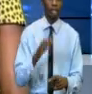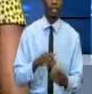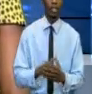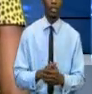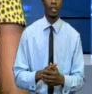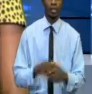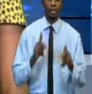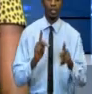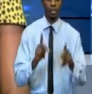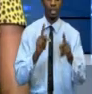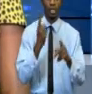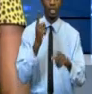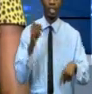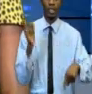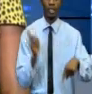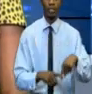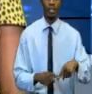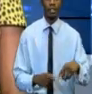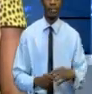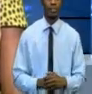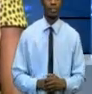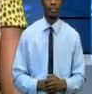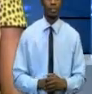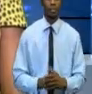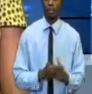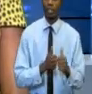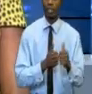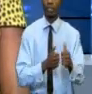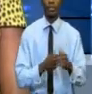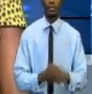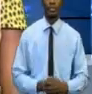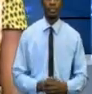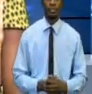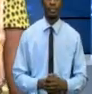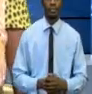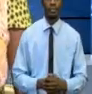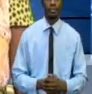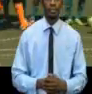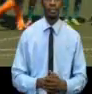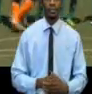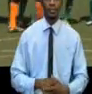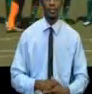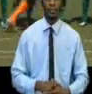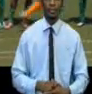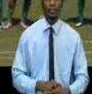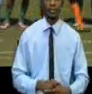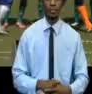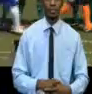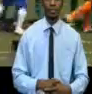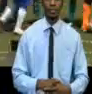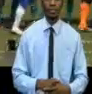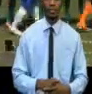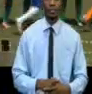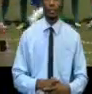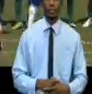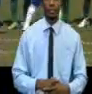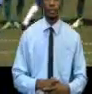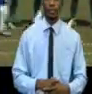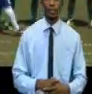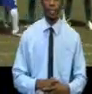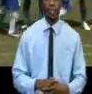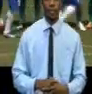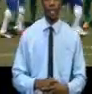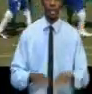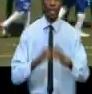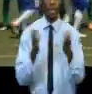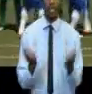championnat national de football. Orphée David Kininga et Séverin Katomba. L'attaque du Cercle Sportif de Don Bosco s'est